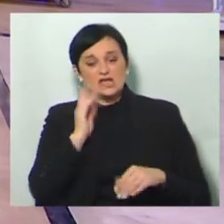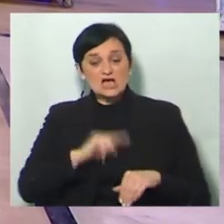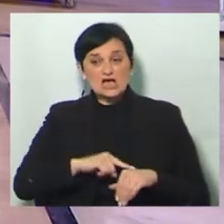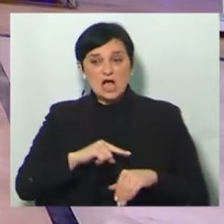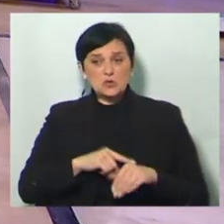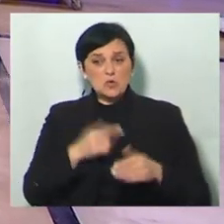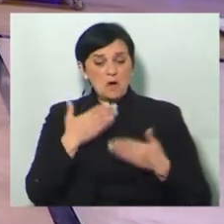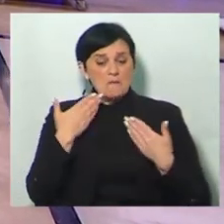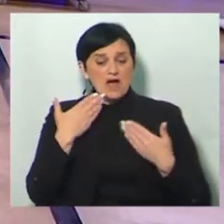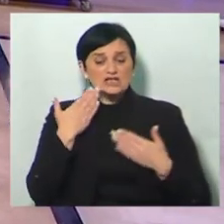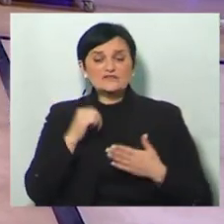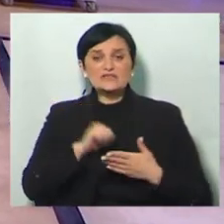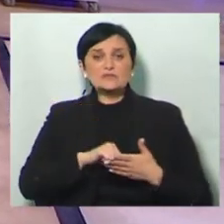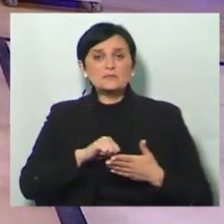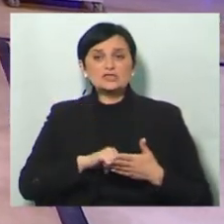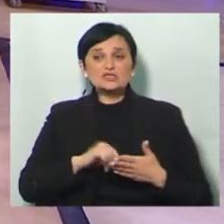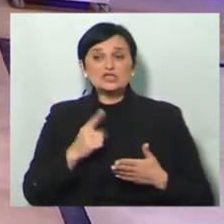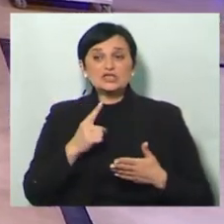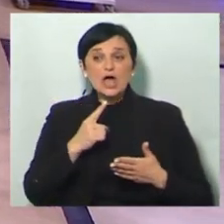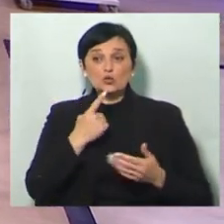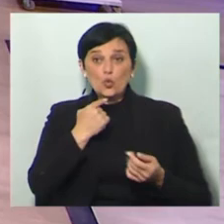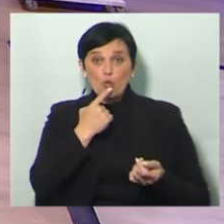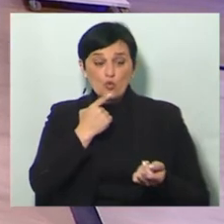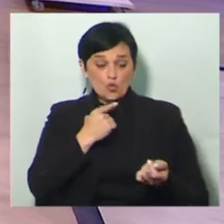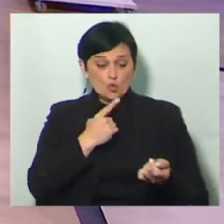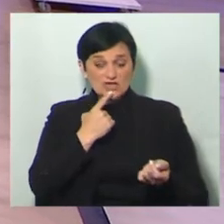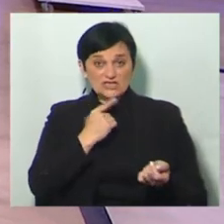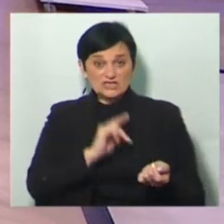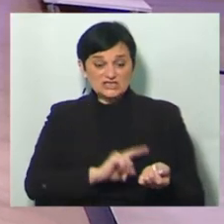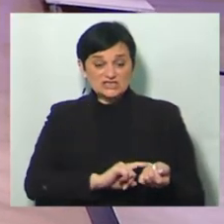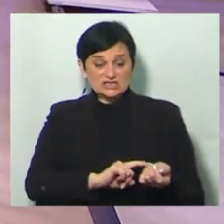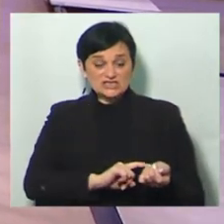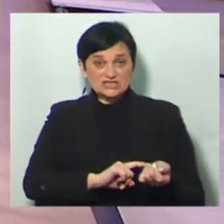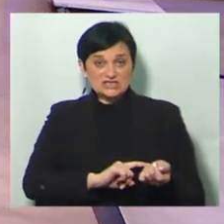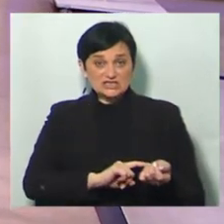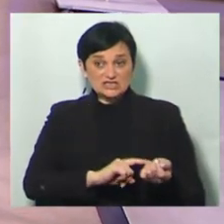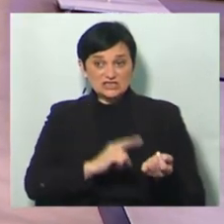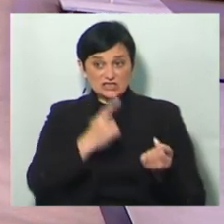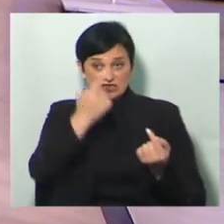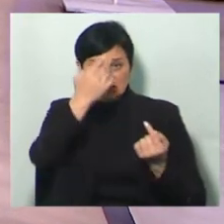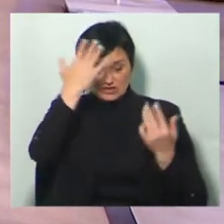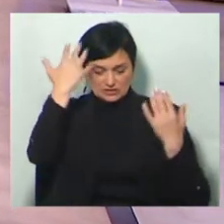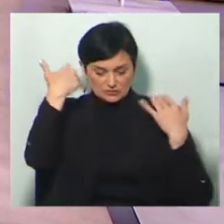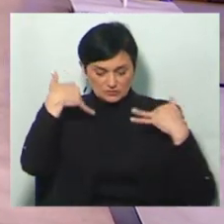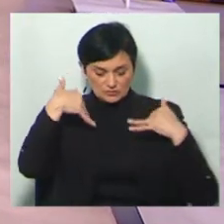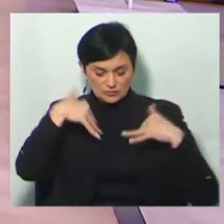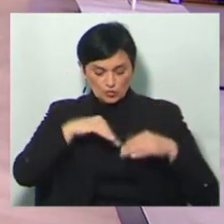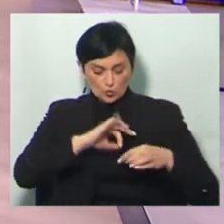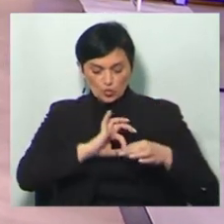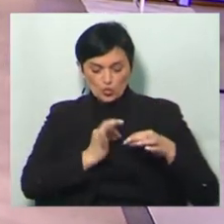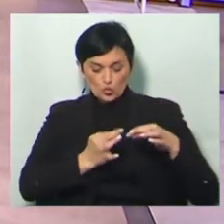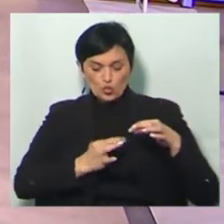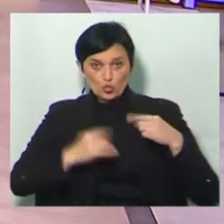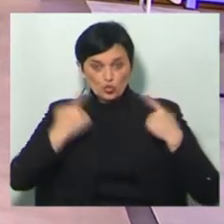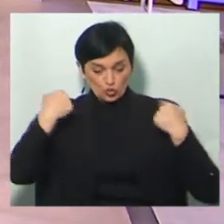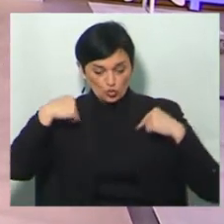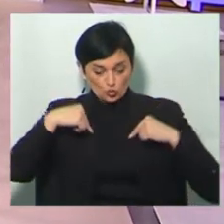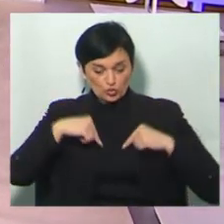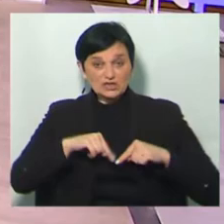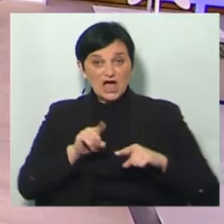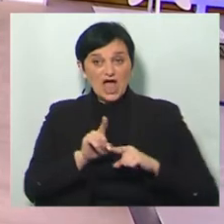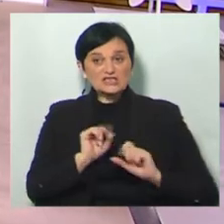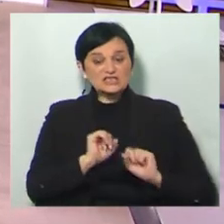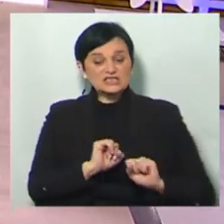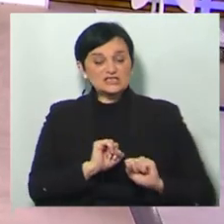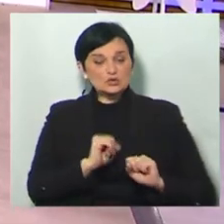გვეუფლება მარტივი მიზეზის გამო, იმიტომ რომ სისხლი ძირითადად კუჭნაწლავის ტრაქტისკენ მიემართება და აი ასე იცავს